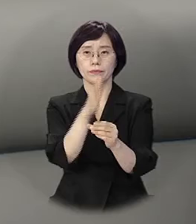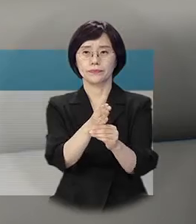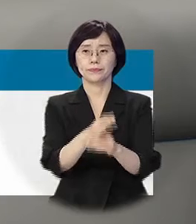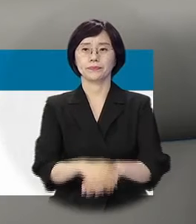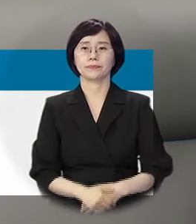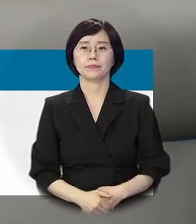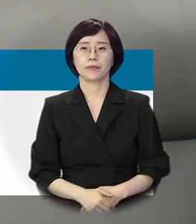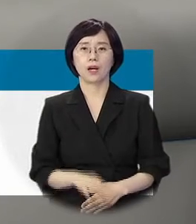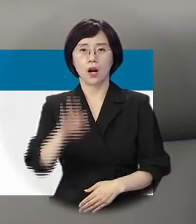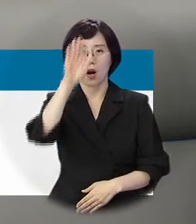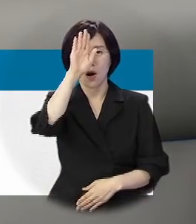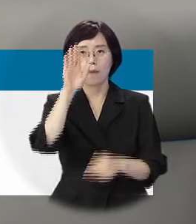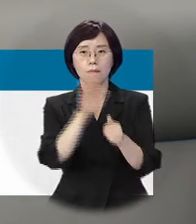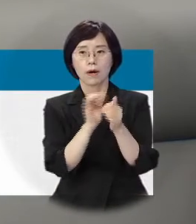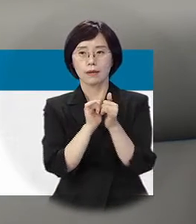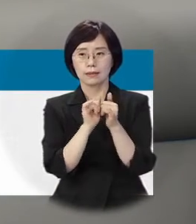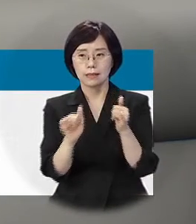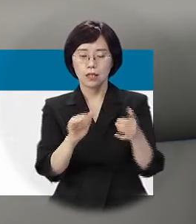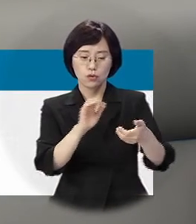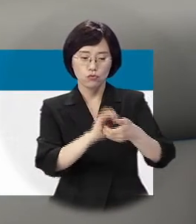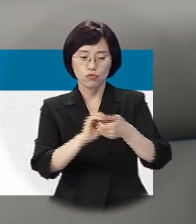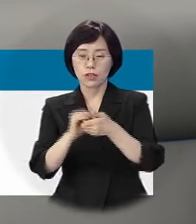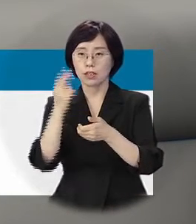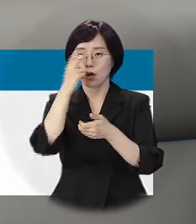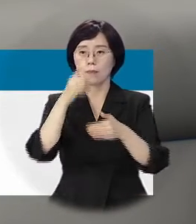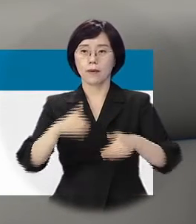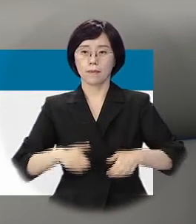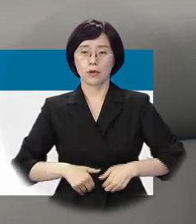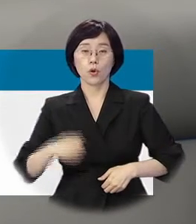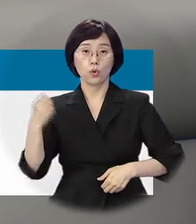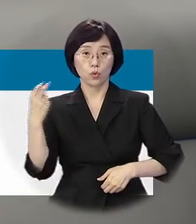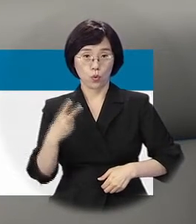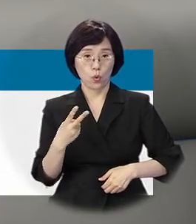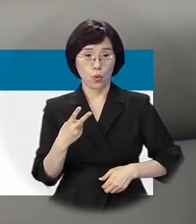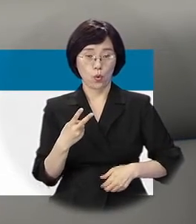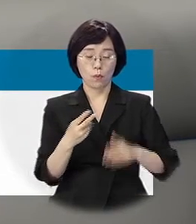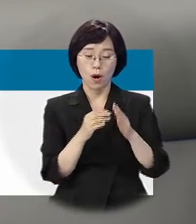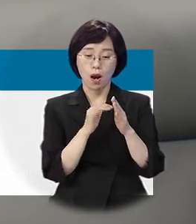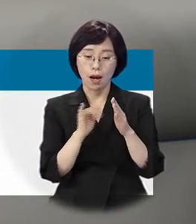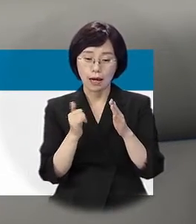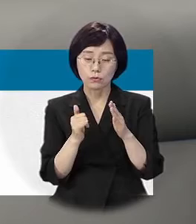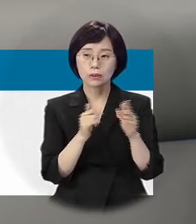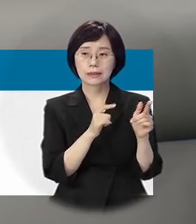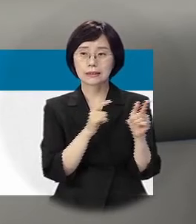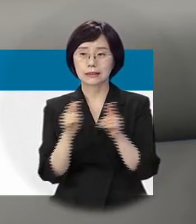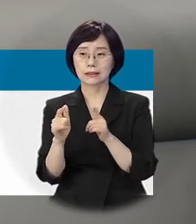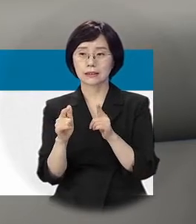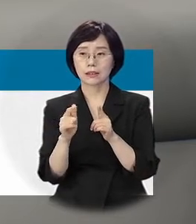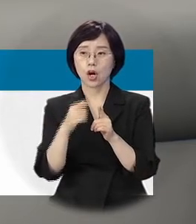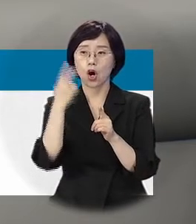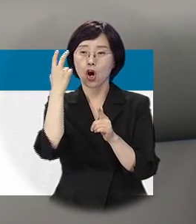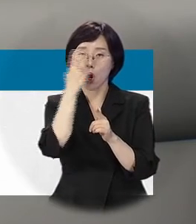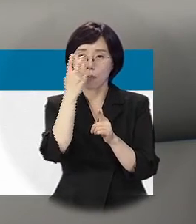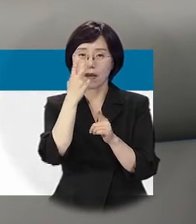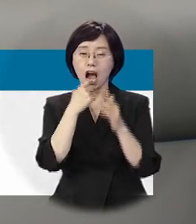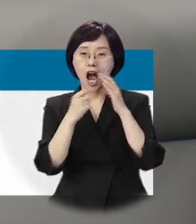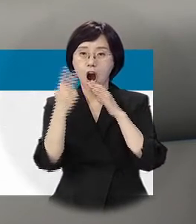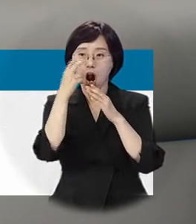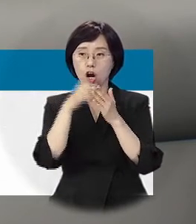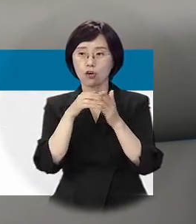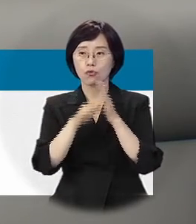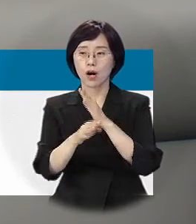4대강 등 이에 대한 주기적인 검사 아이 필요성 그리고 또 보자 롤도 검사를 하고